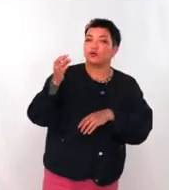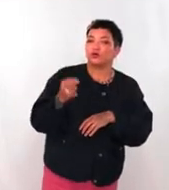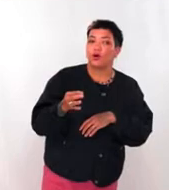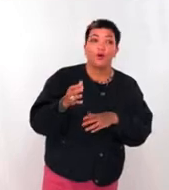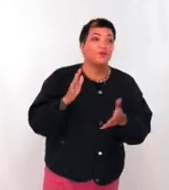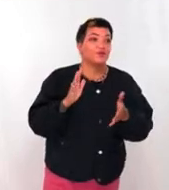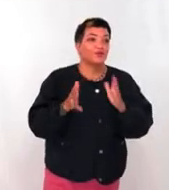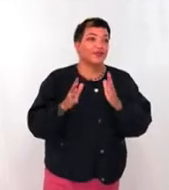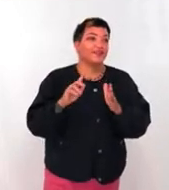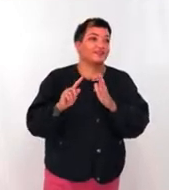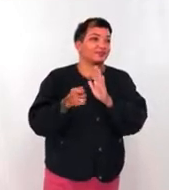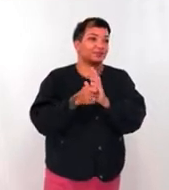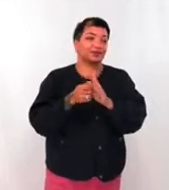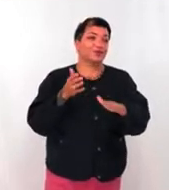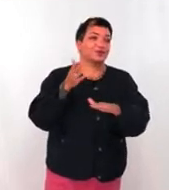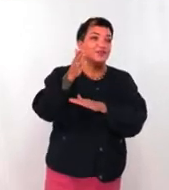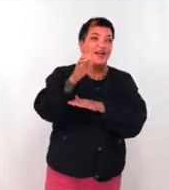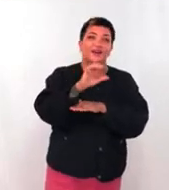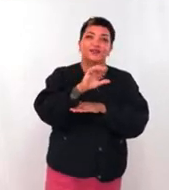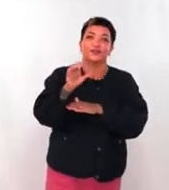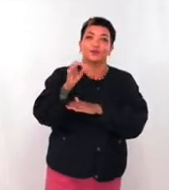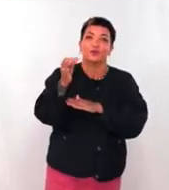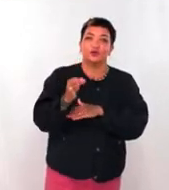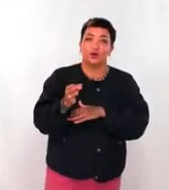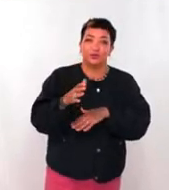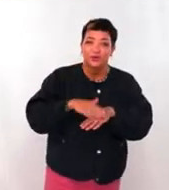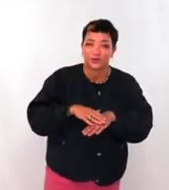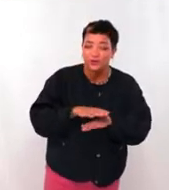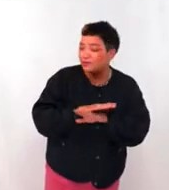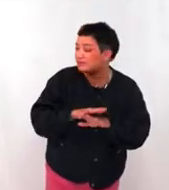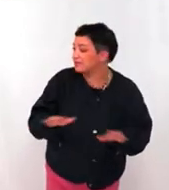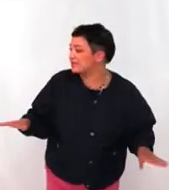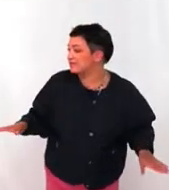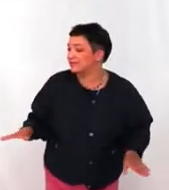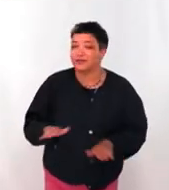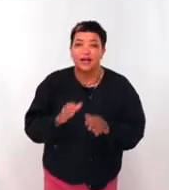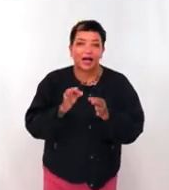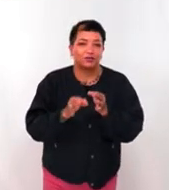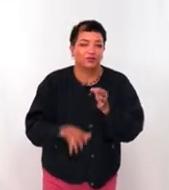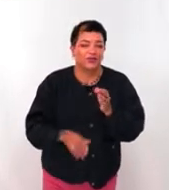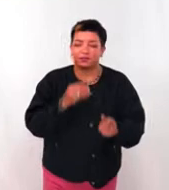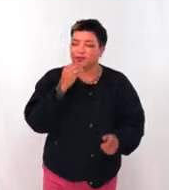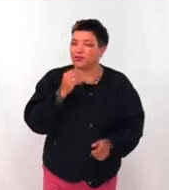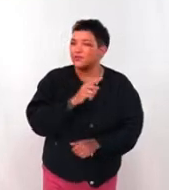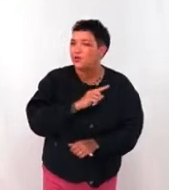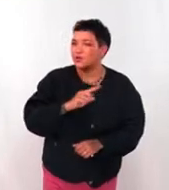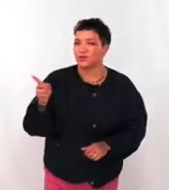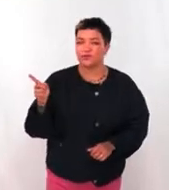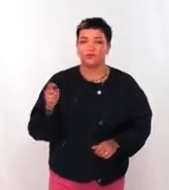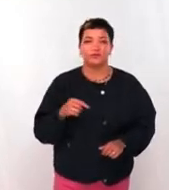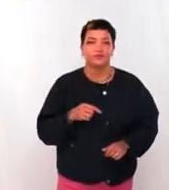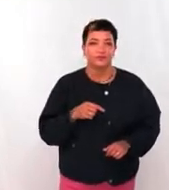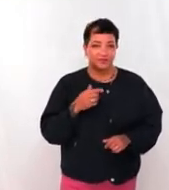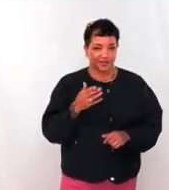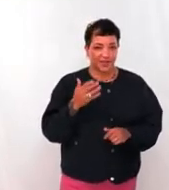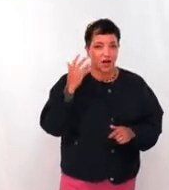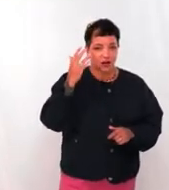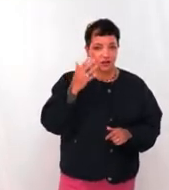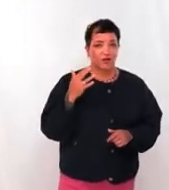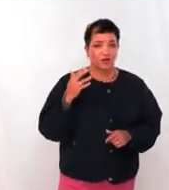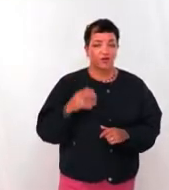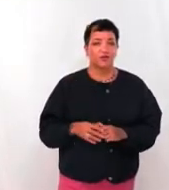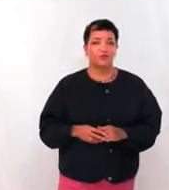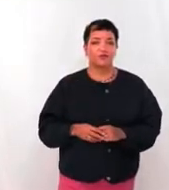100%, mais le compte n'y est pas. C'est inquiétant. Et comme certains le